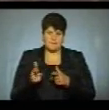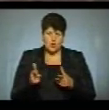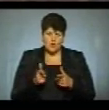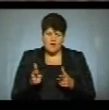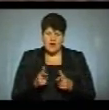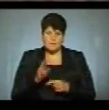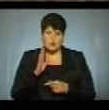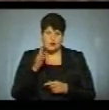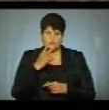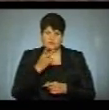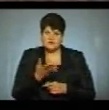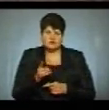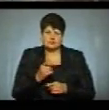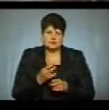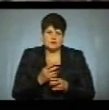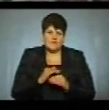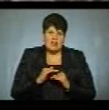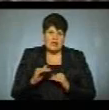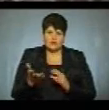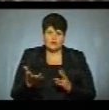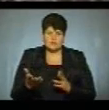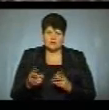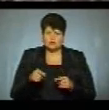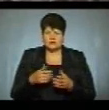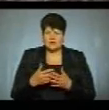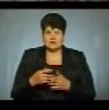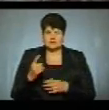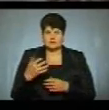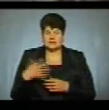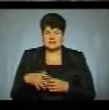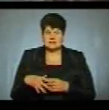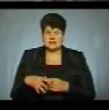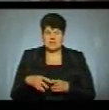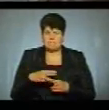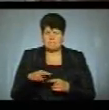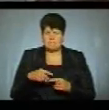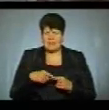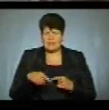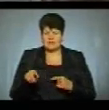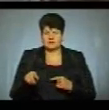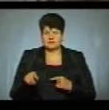дивитися, що тут потрібно вирівнювати. Тут є біля 150 метрів